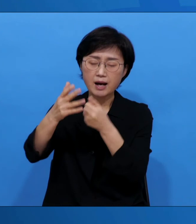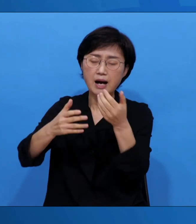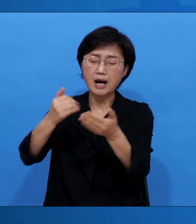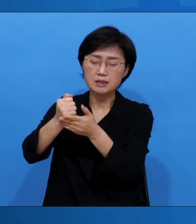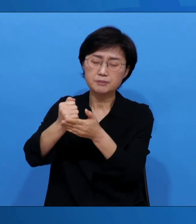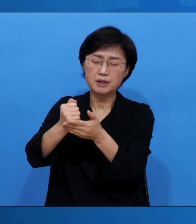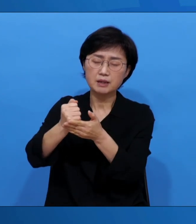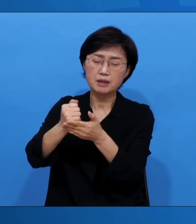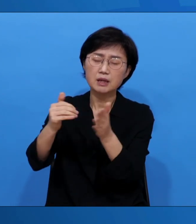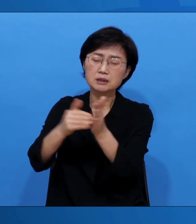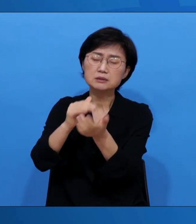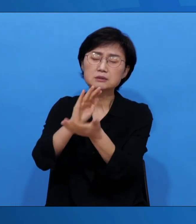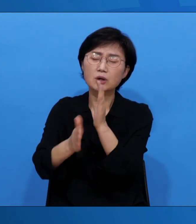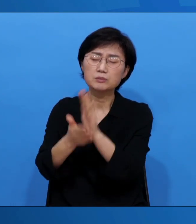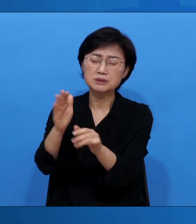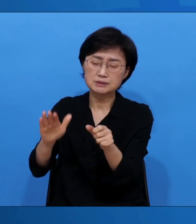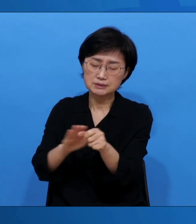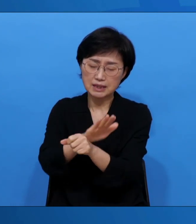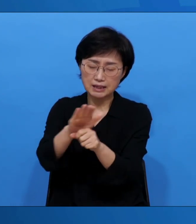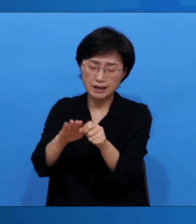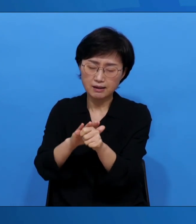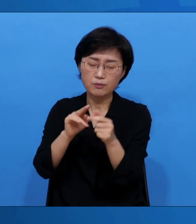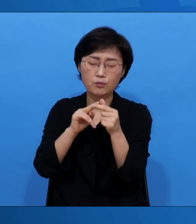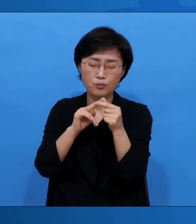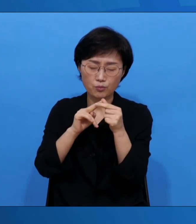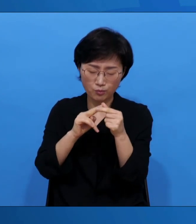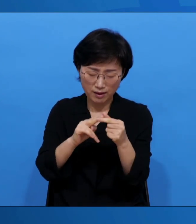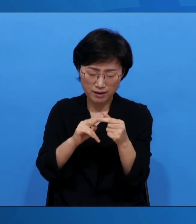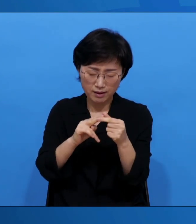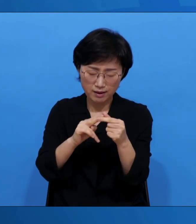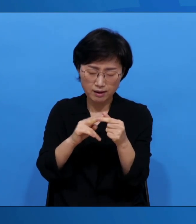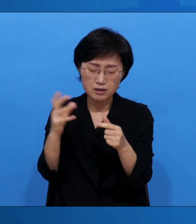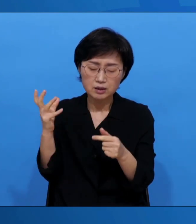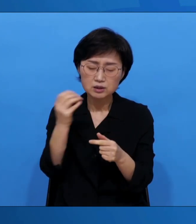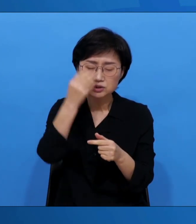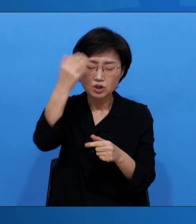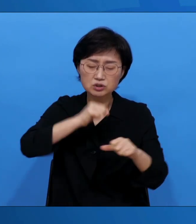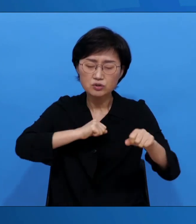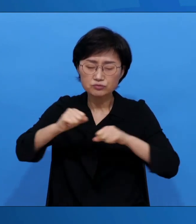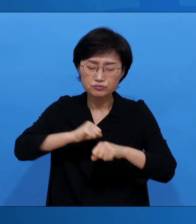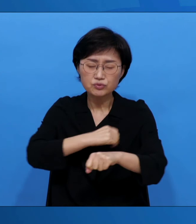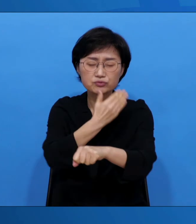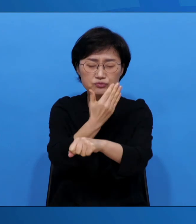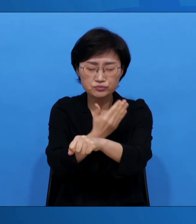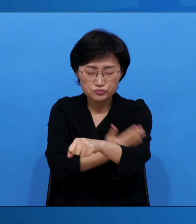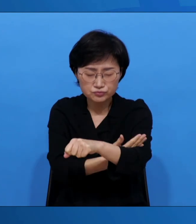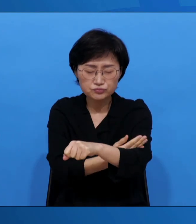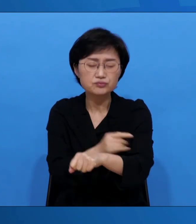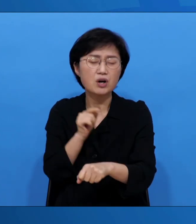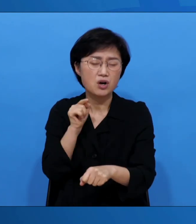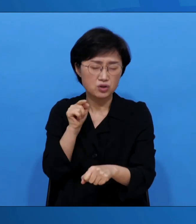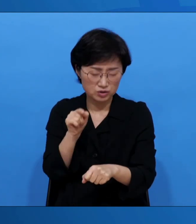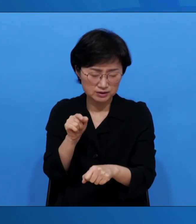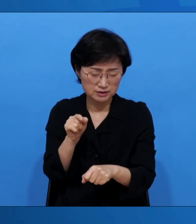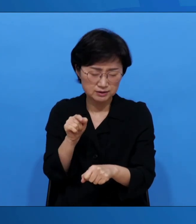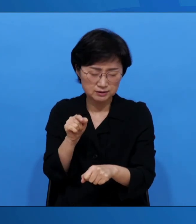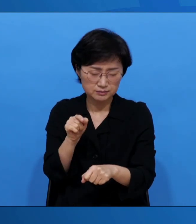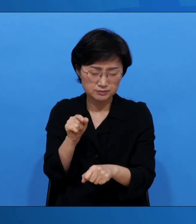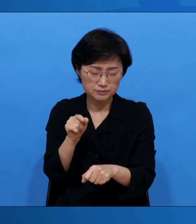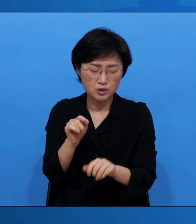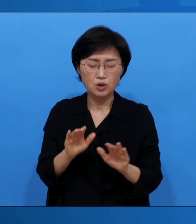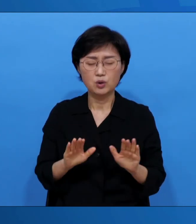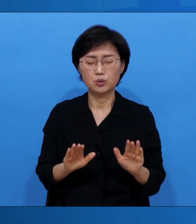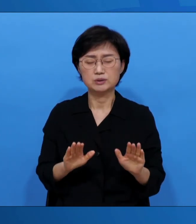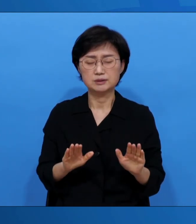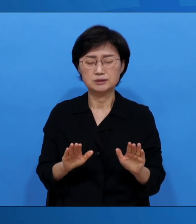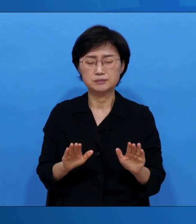하나님의 무한하신 사랑하심과 and God's endless love, 성령님의 능력의 역사하심 and the working of the power of the Holy Spirit,